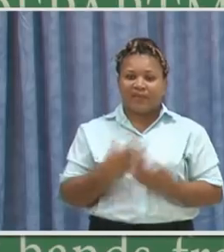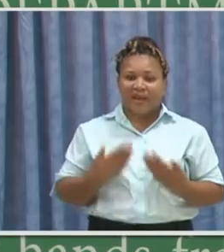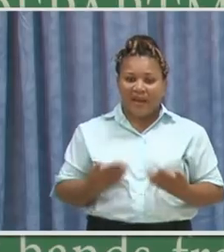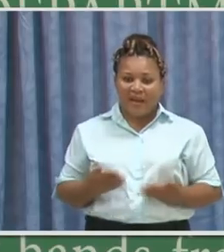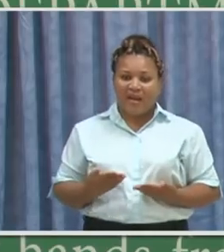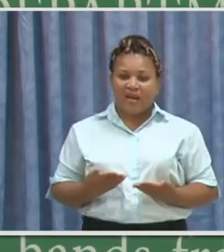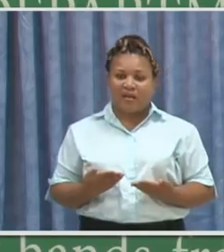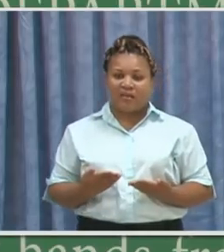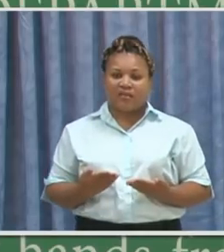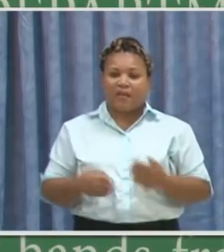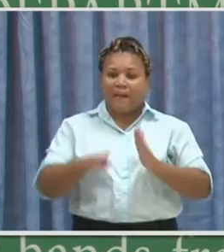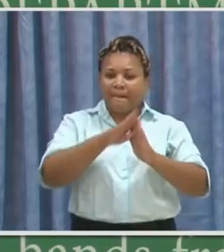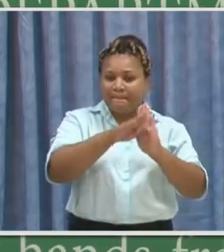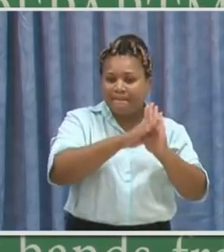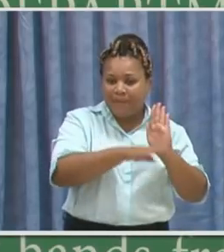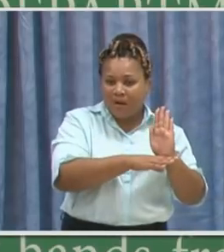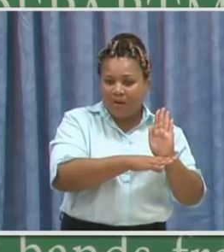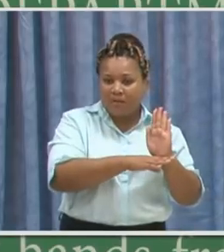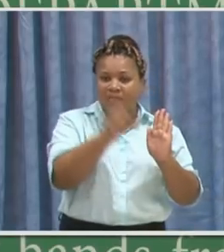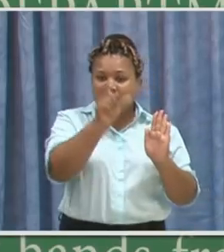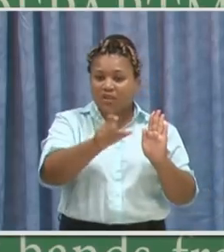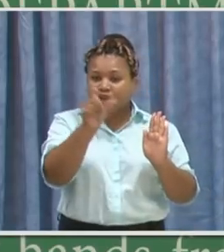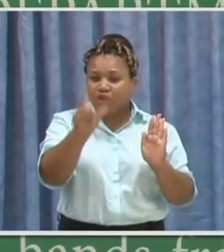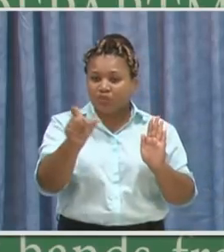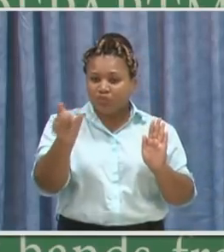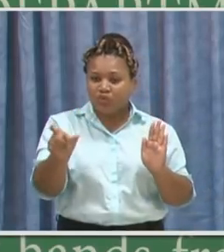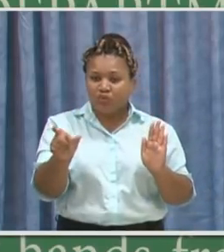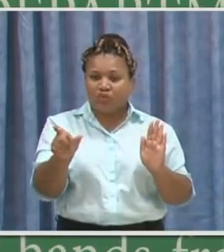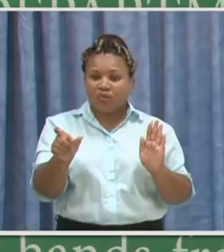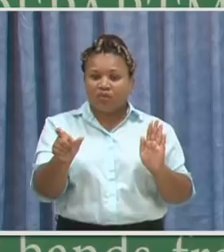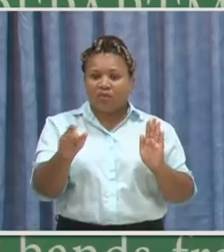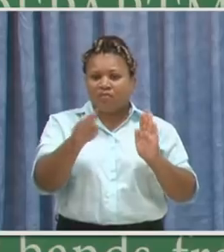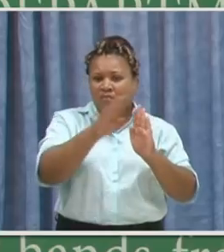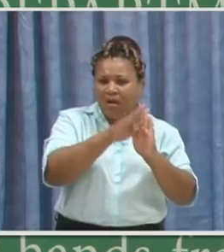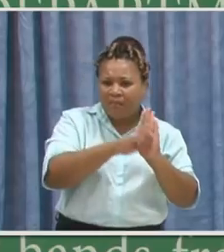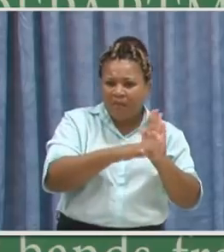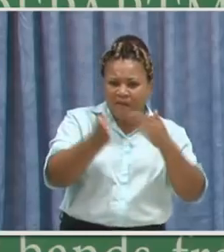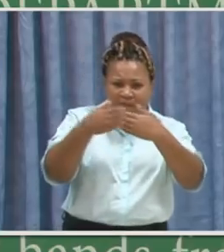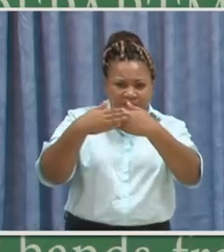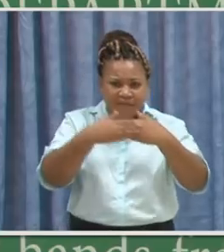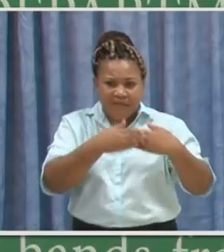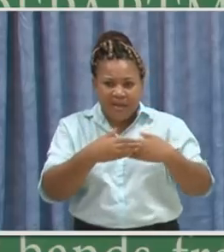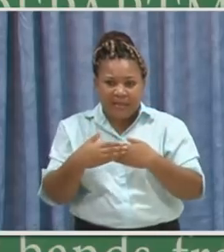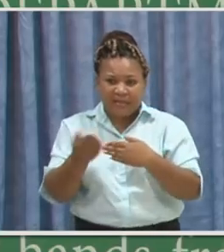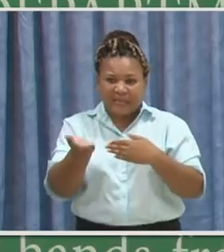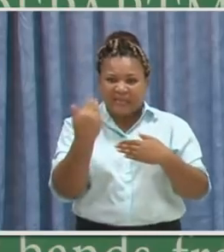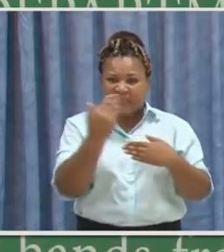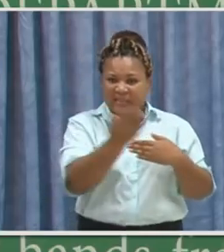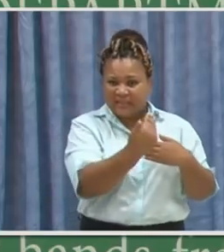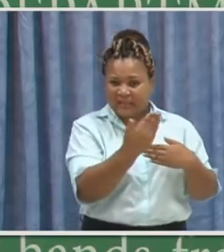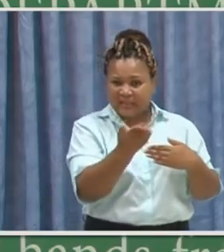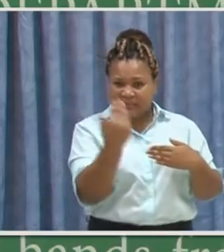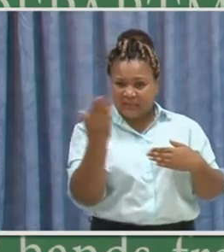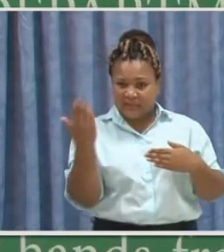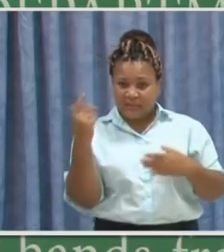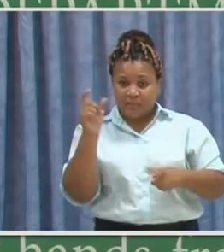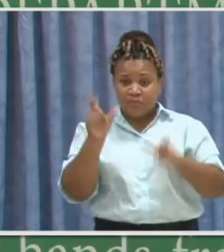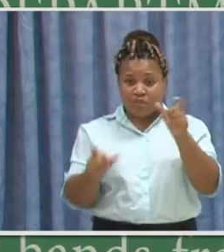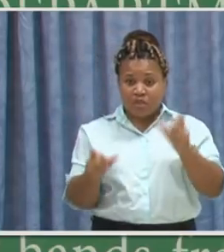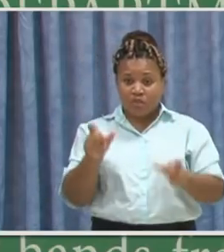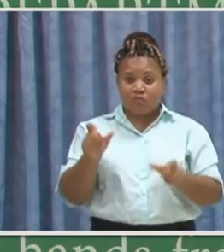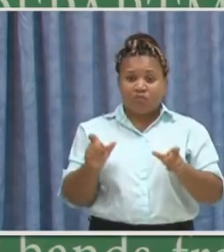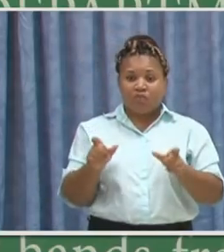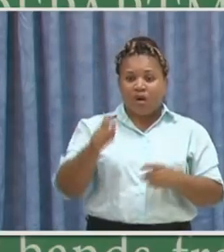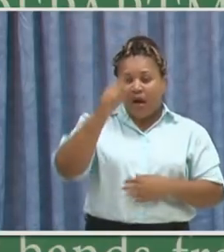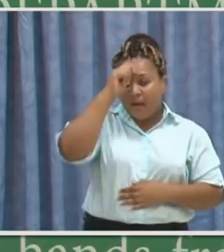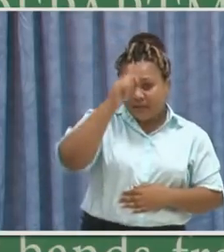Si nous tirons sa restriction, nous faisons le même comportement qu'avant, nous ne respectons pas les affaires social distancing. Nous